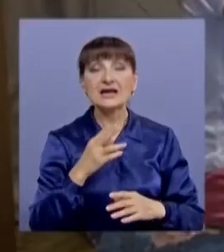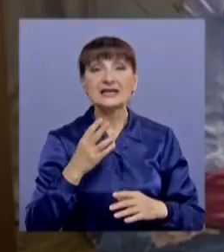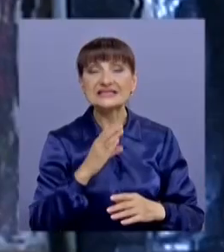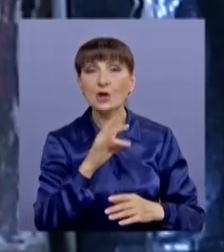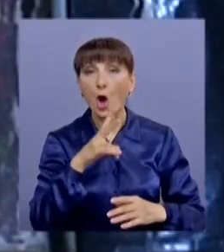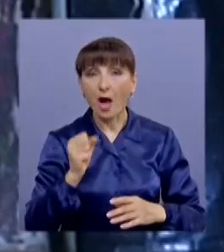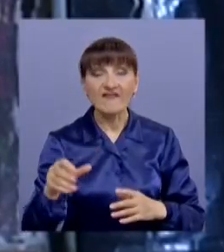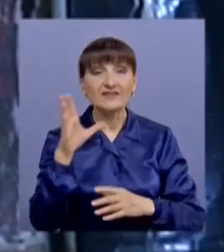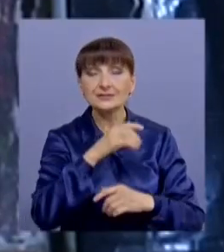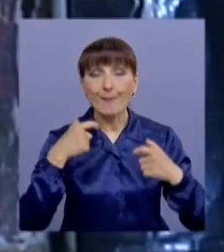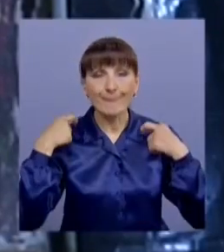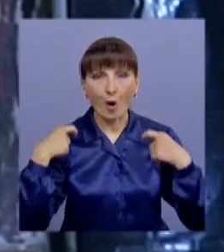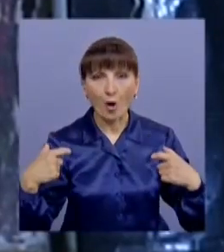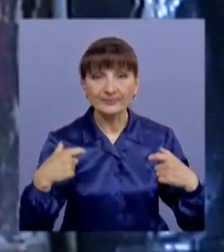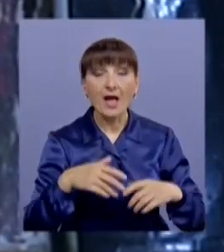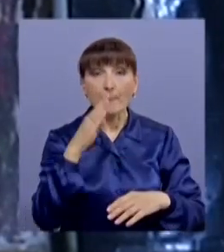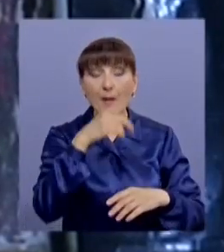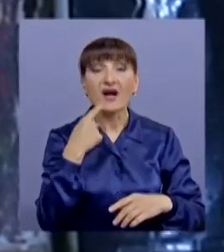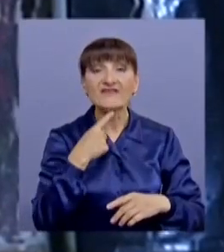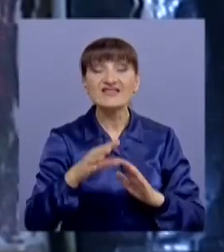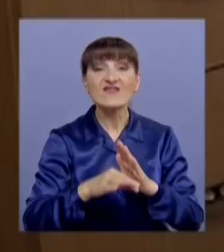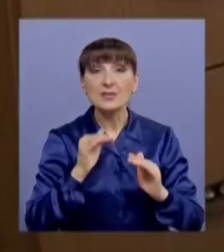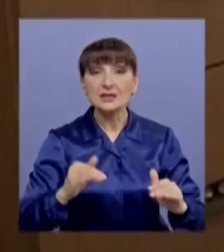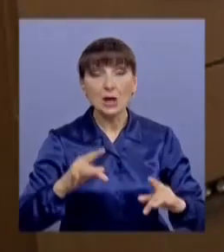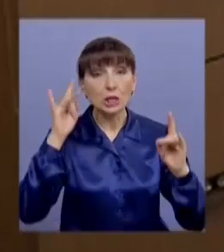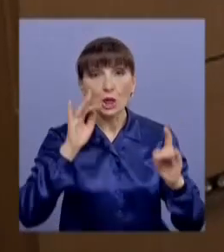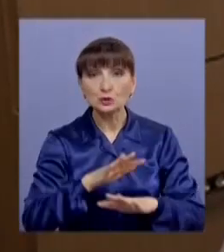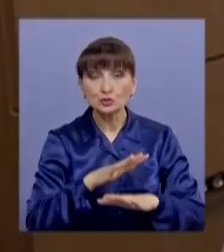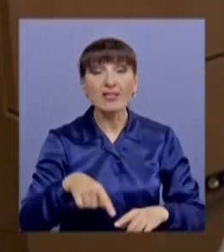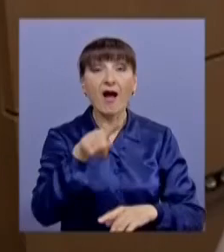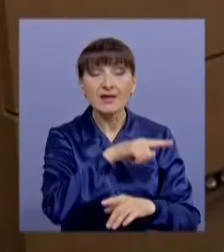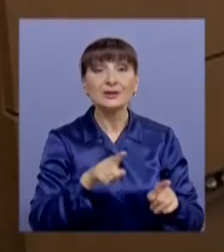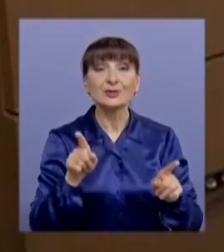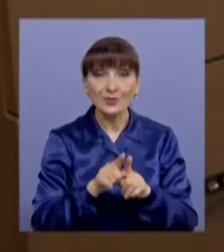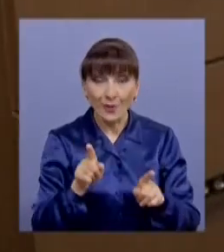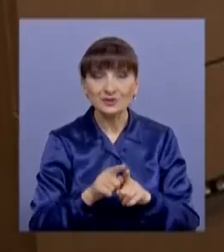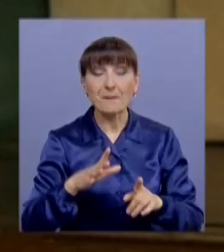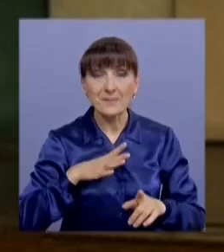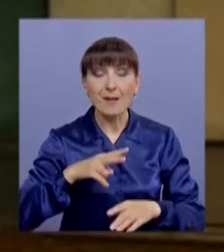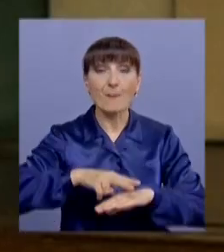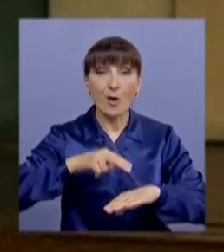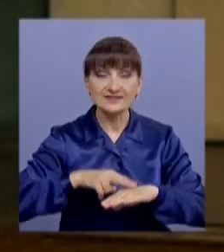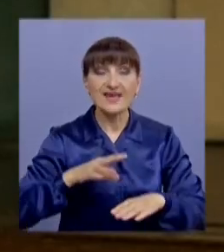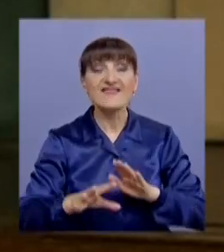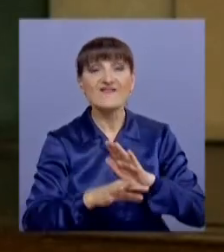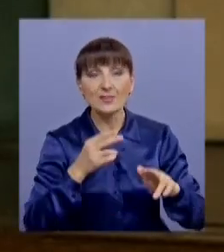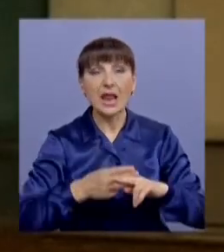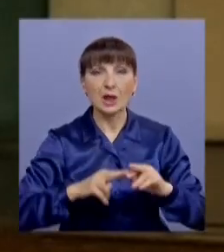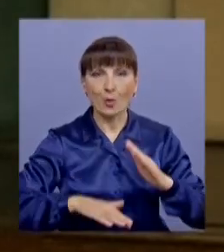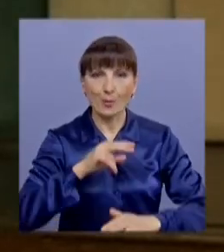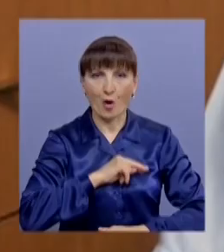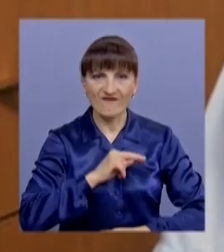носят погоны. Выбор детей, говорит глава семейства, был не случайен. Ведь и они когда-то смотрели на своих родителей и выбрали эту благородную